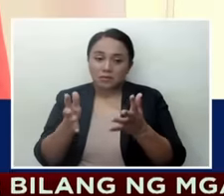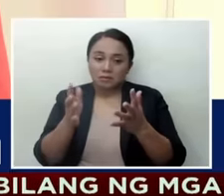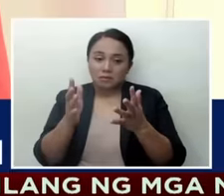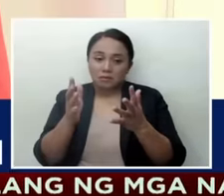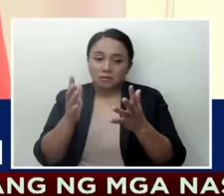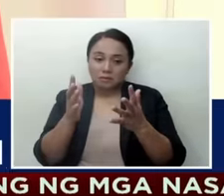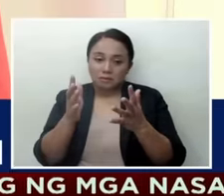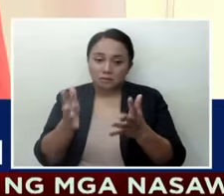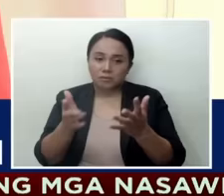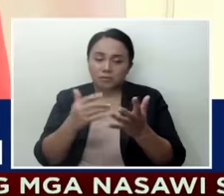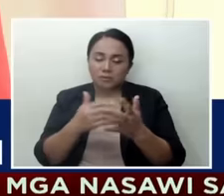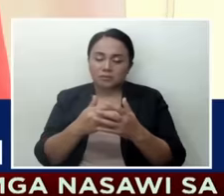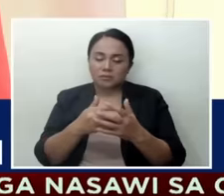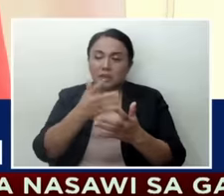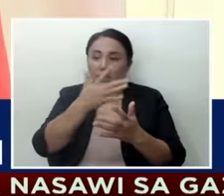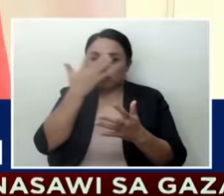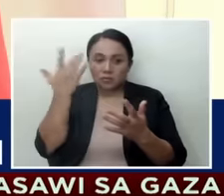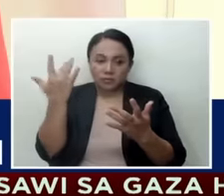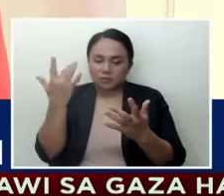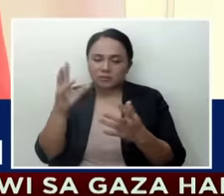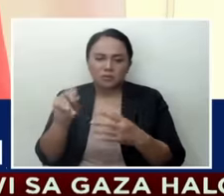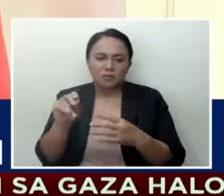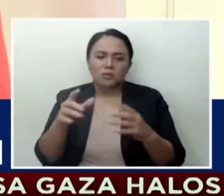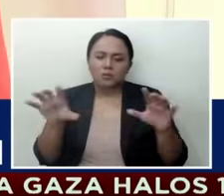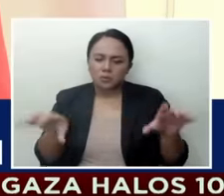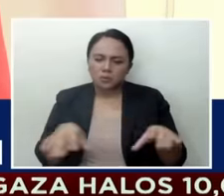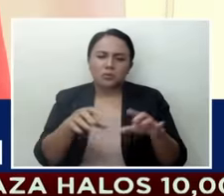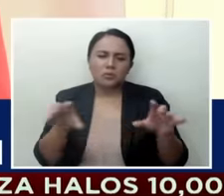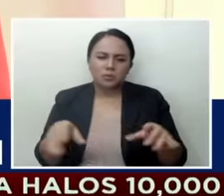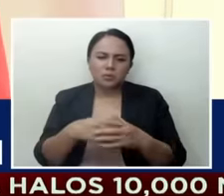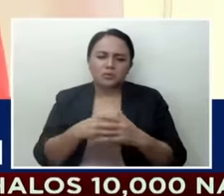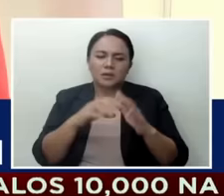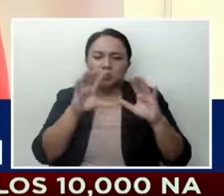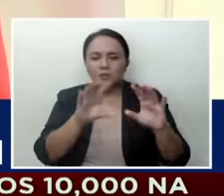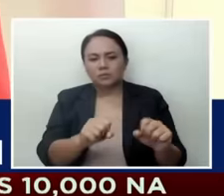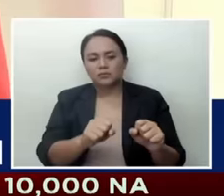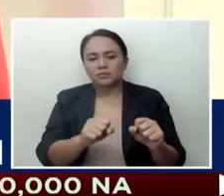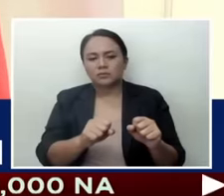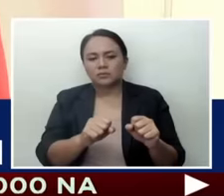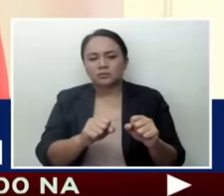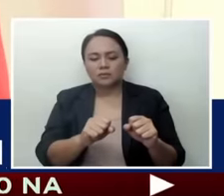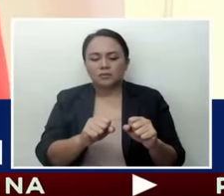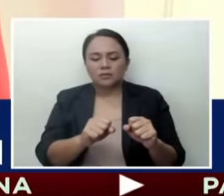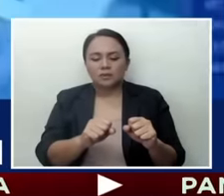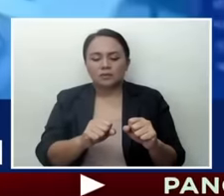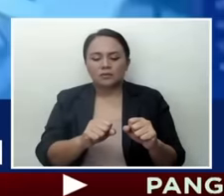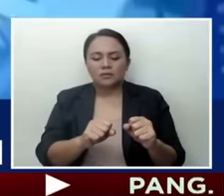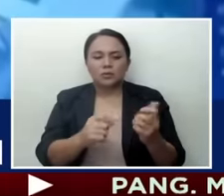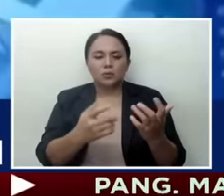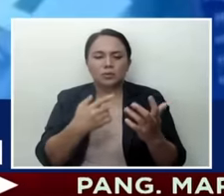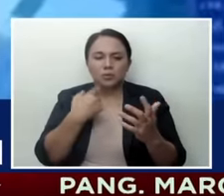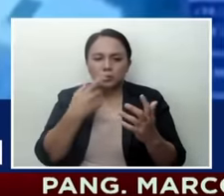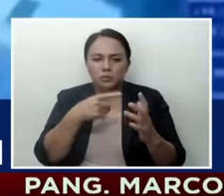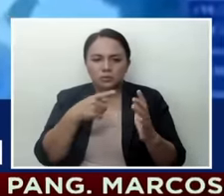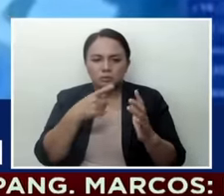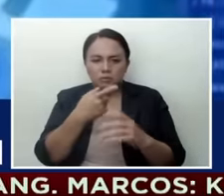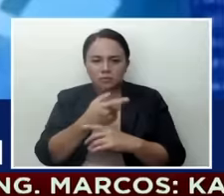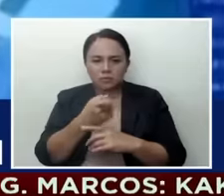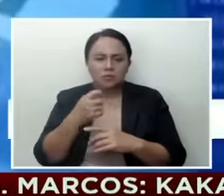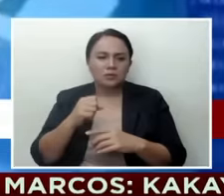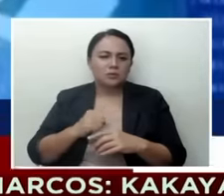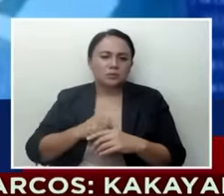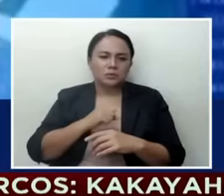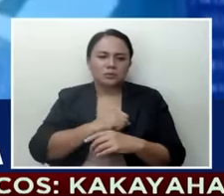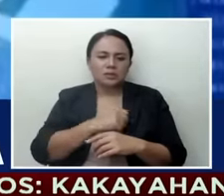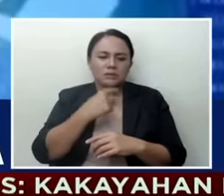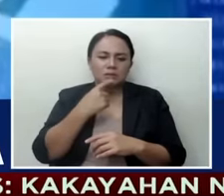mabaon sa limot. Gagawin natin ang lahat upang mahuli natin yung mga salarin. Ang ilang senador nagpaabot